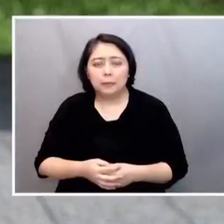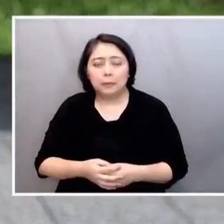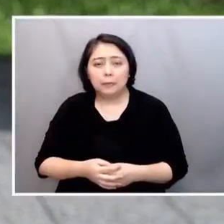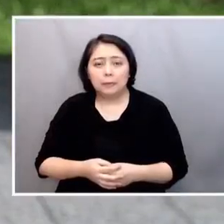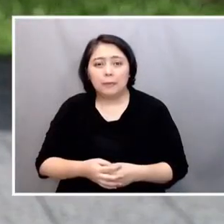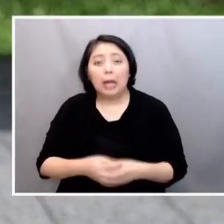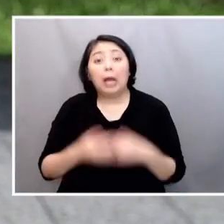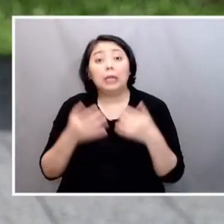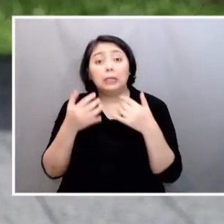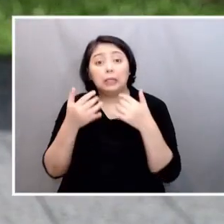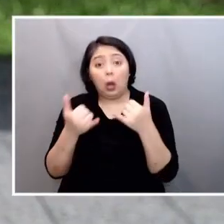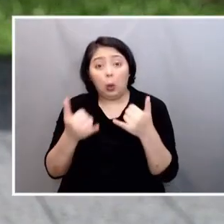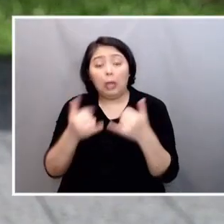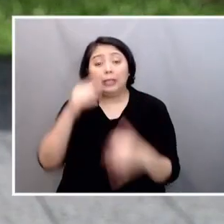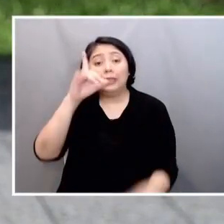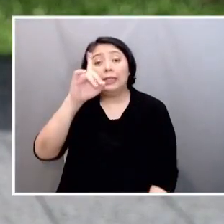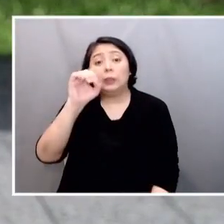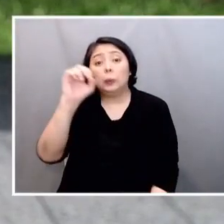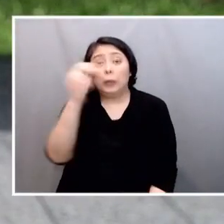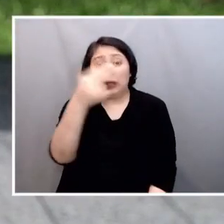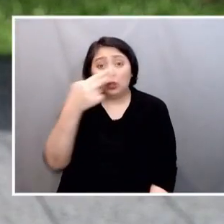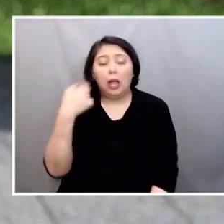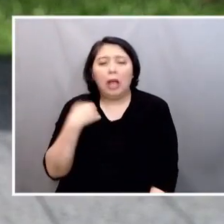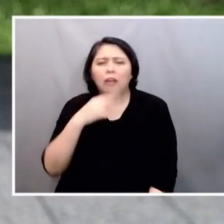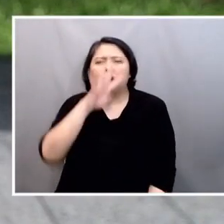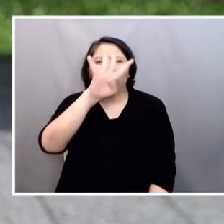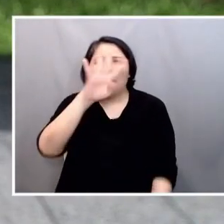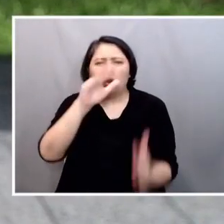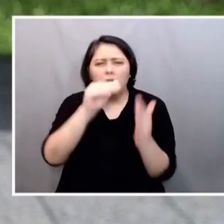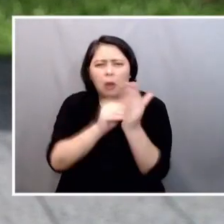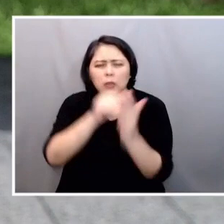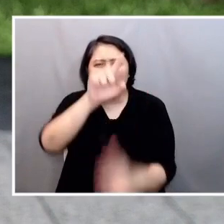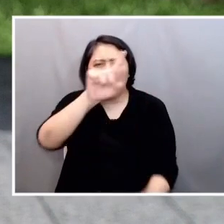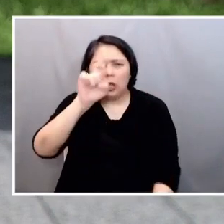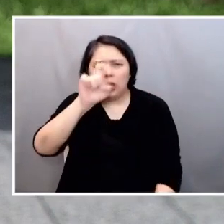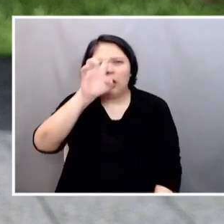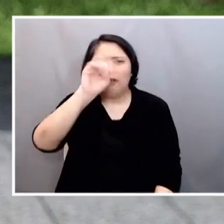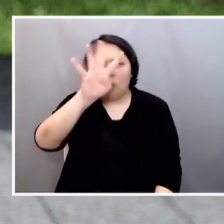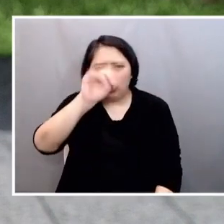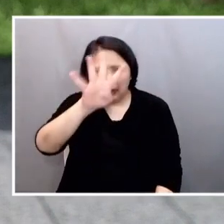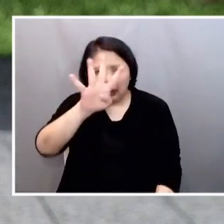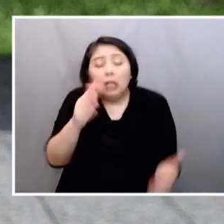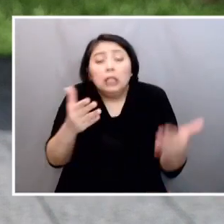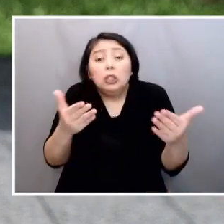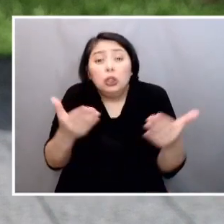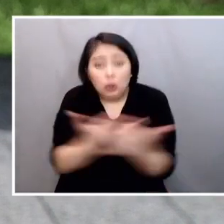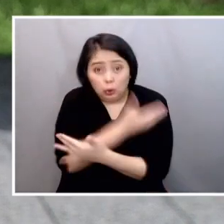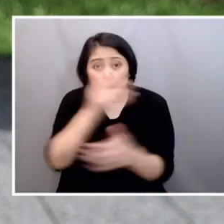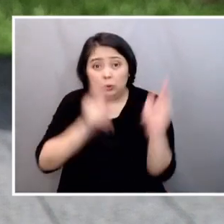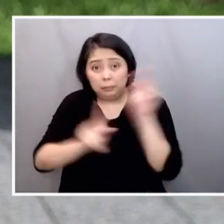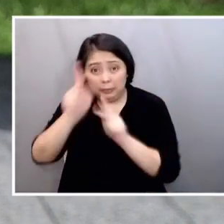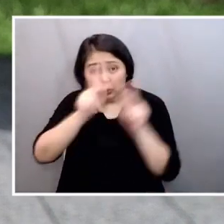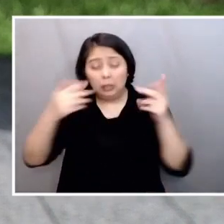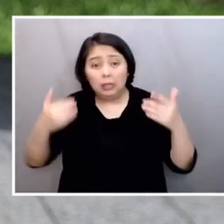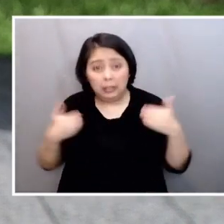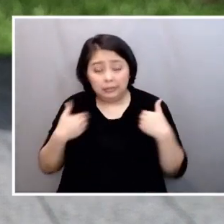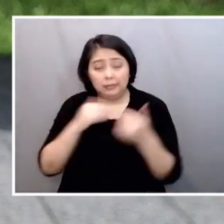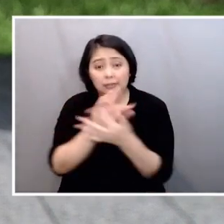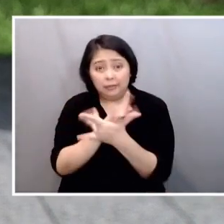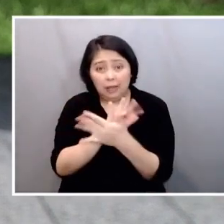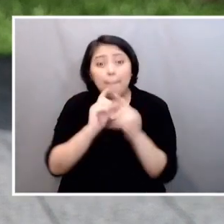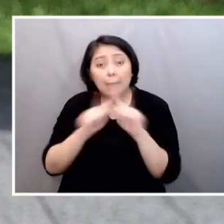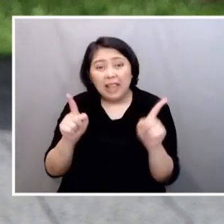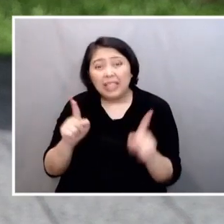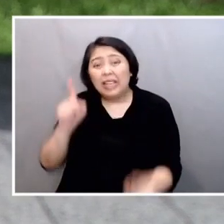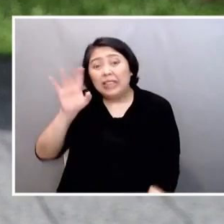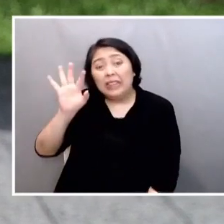Nakapagtala ang Department of Health ng 4,114 na bagong kaso ng COVID-19. Pero 9 na laboratorio ang